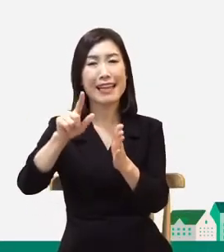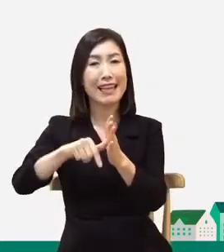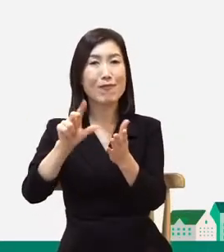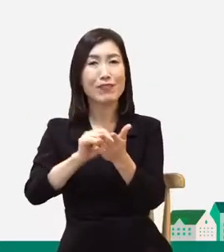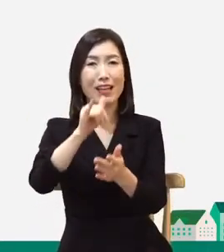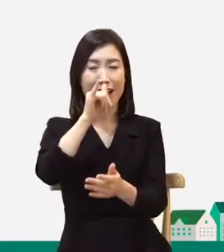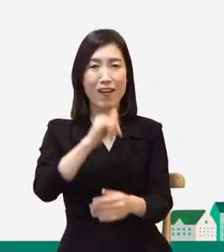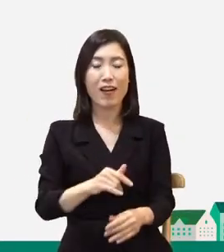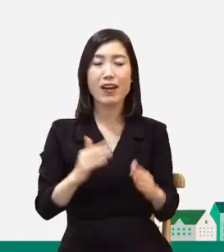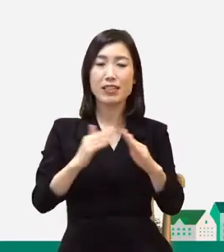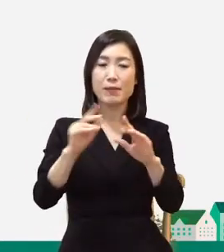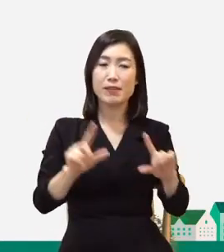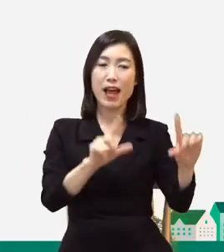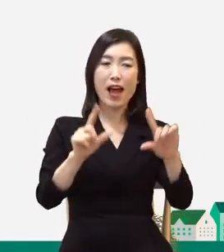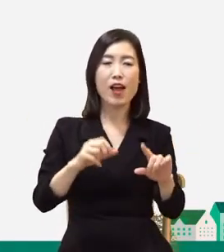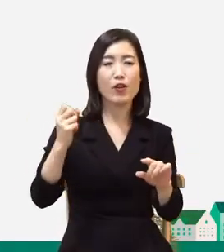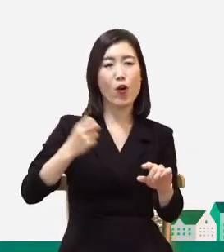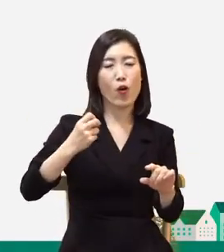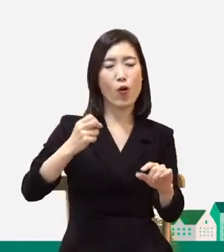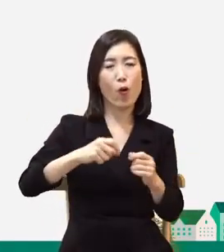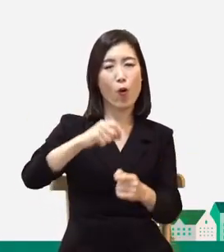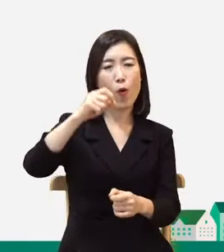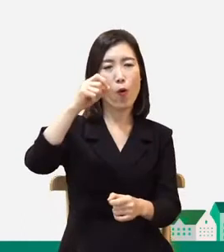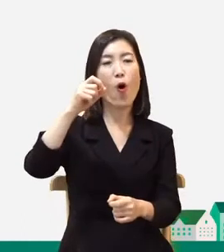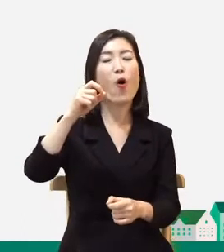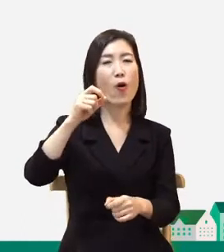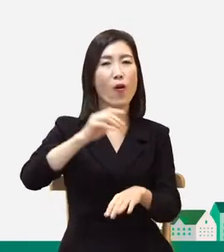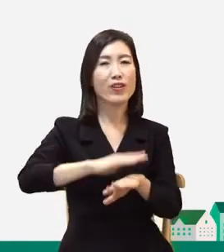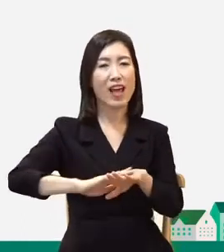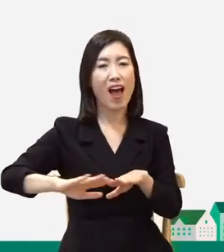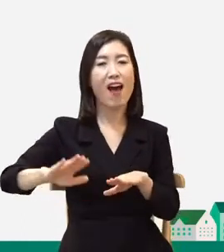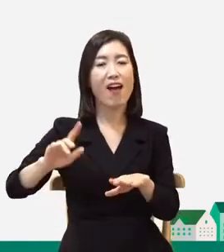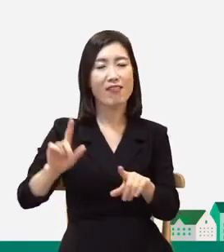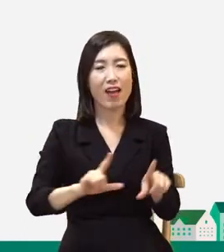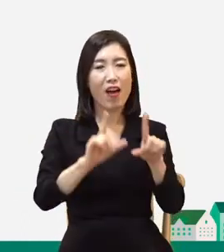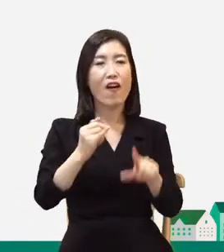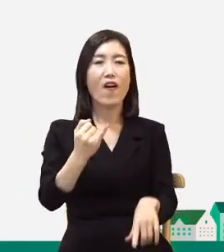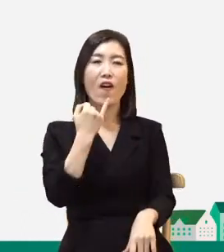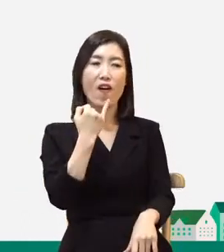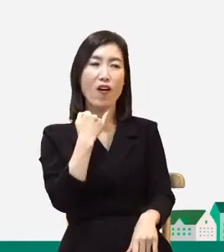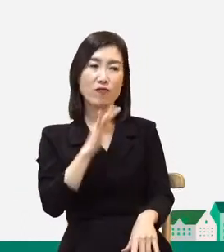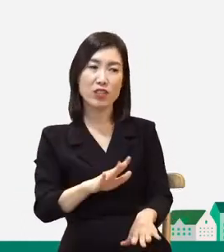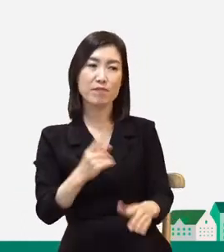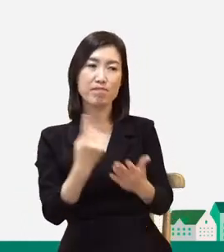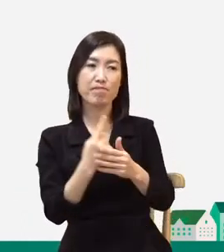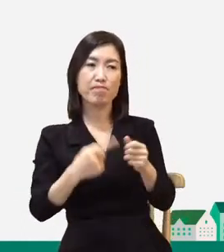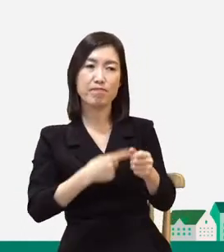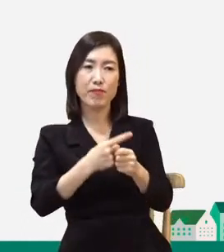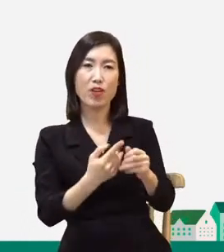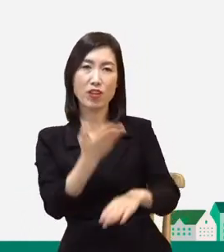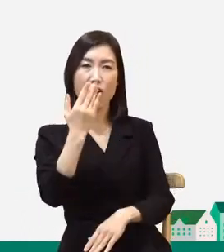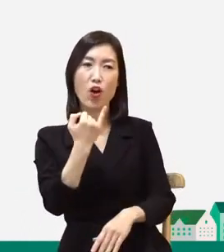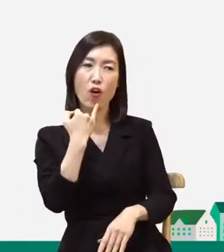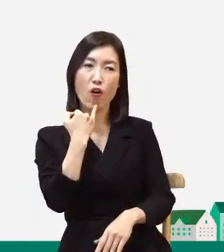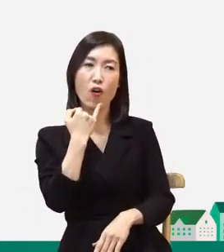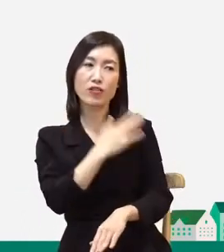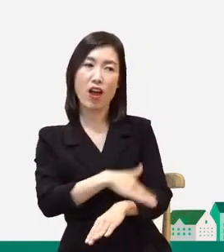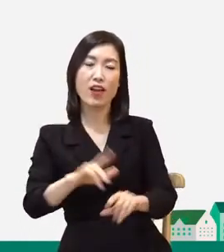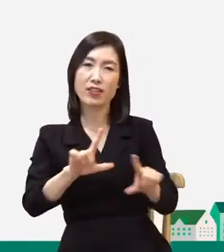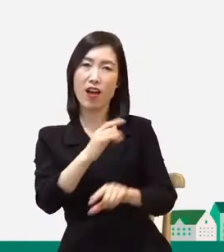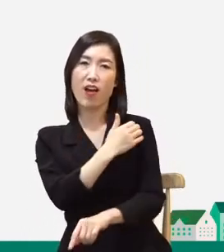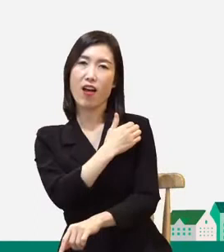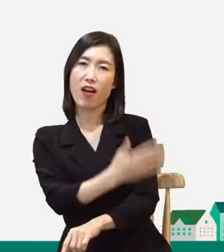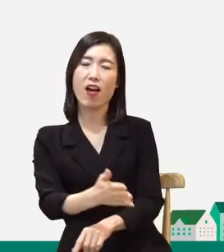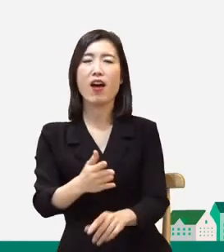유지기에 접어들었다고 해서 그냥, 잘 사시겠지 하고 그냥 내버려두는 것이 아니고, 그런 크고 작은 문제들이